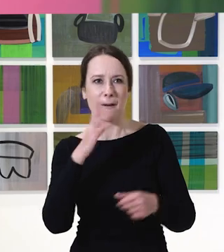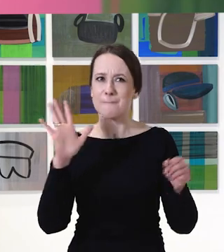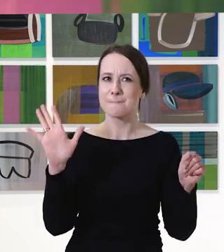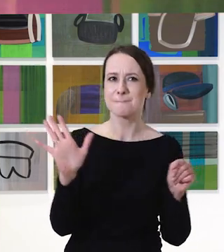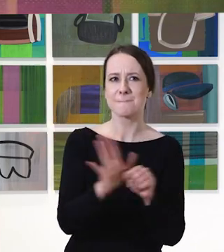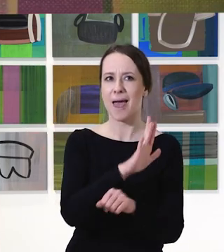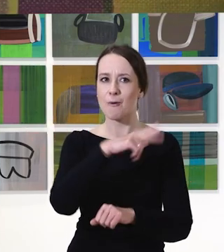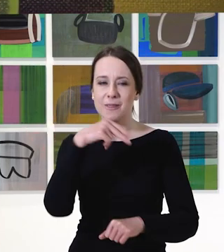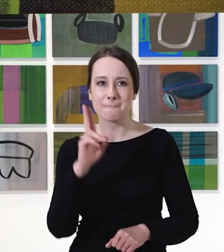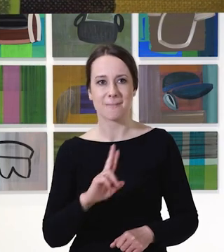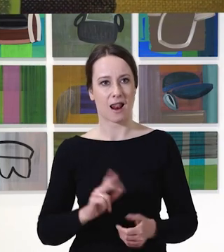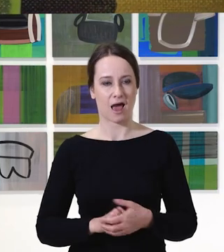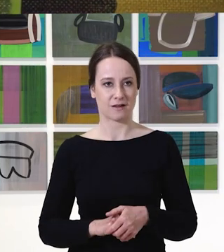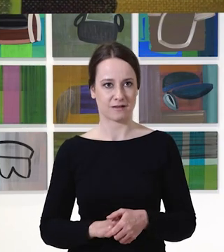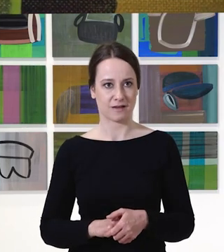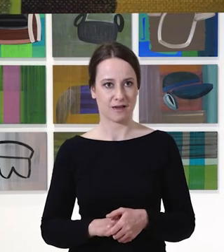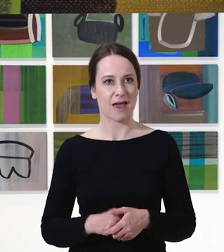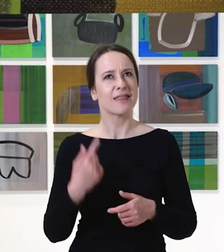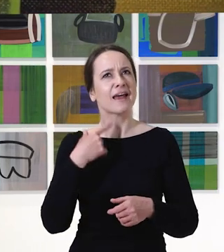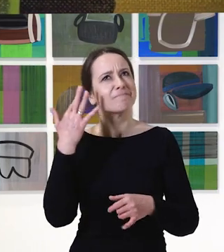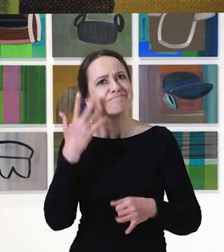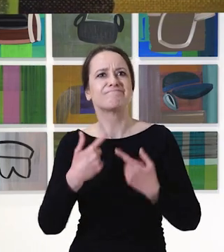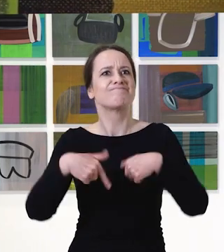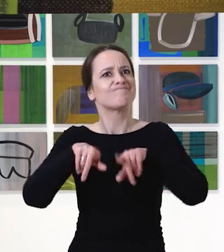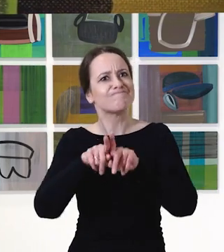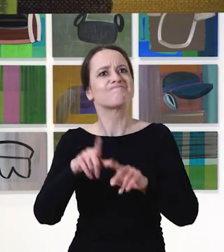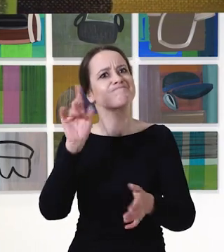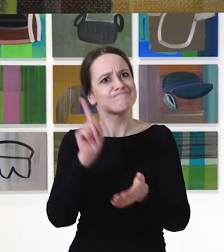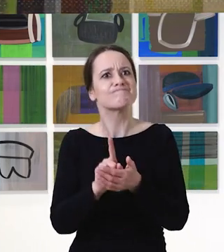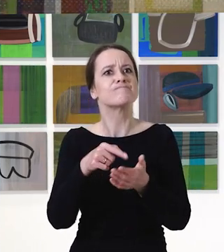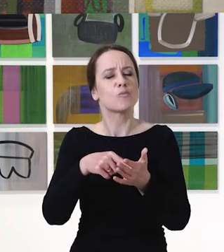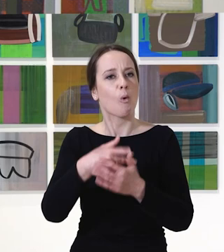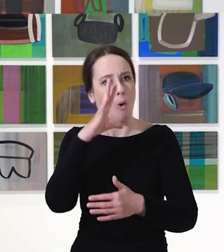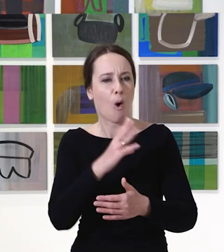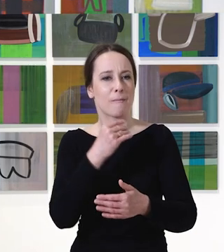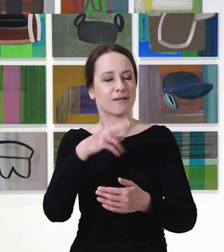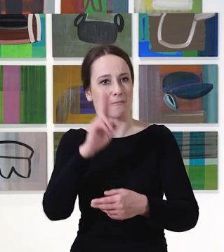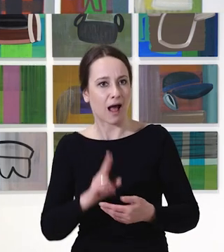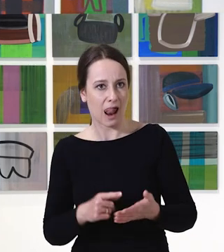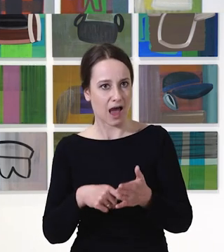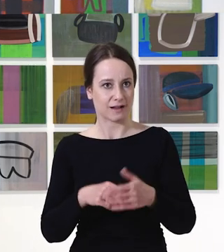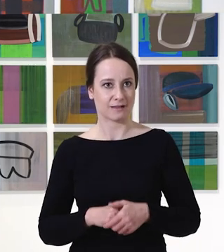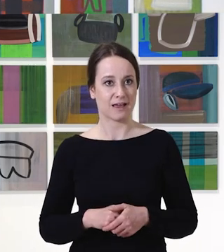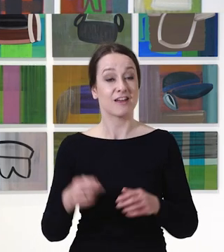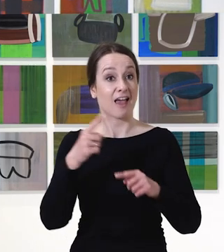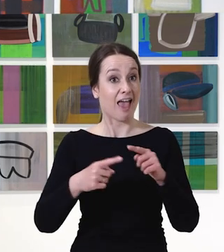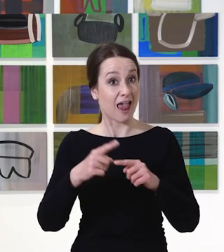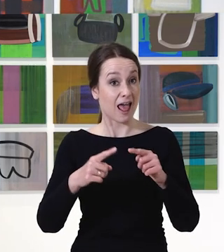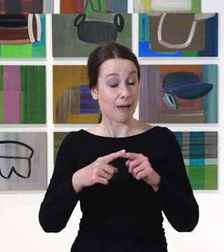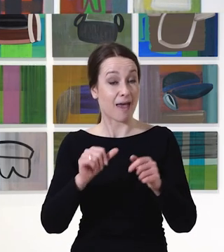malarskim właśnie spełnionym obrazem malarskim na który składa się właśnie ten element formy